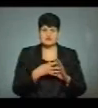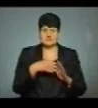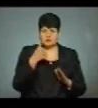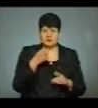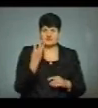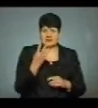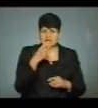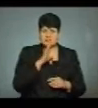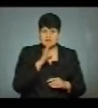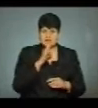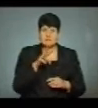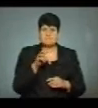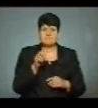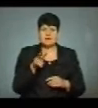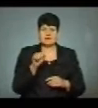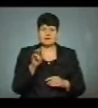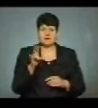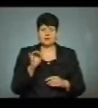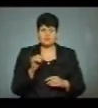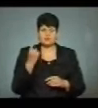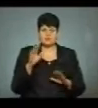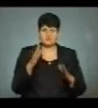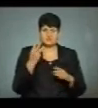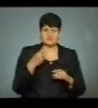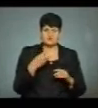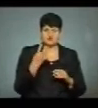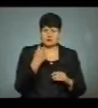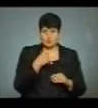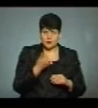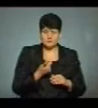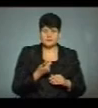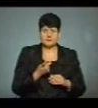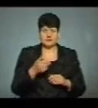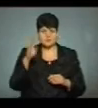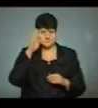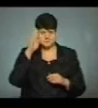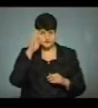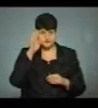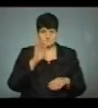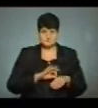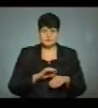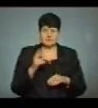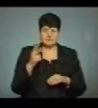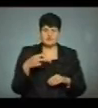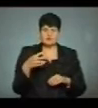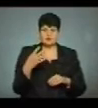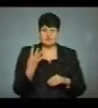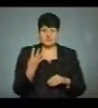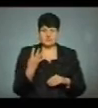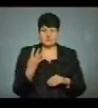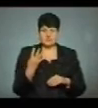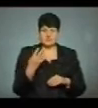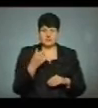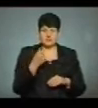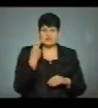жінки. Меланоми – 1 випадок, 24 роки. Чоловічі статеві органи – це 20-24 роки